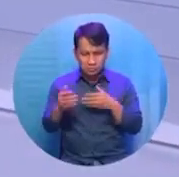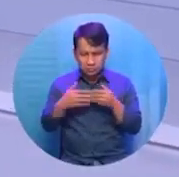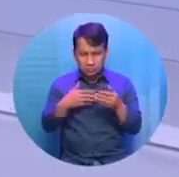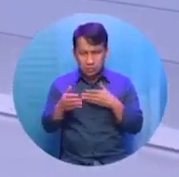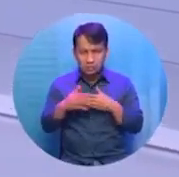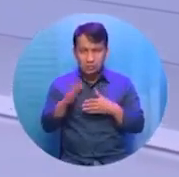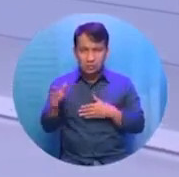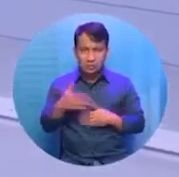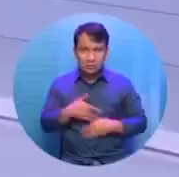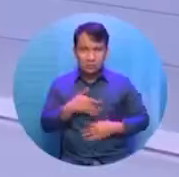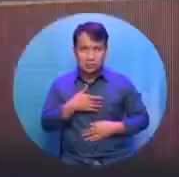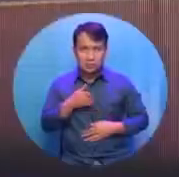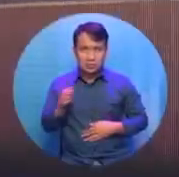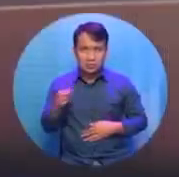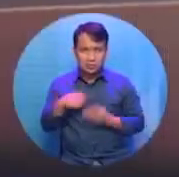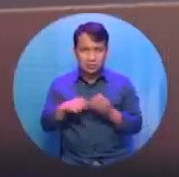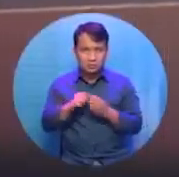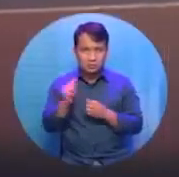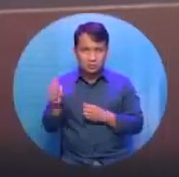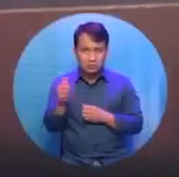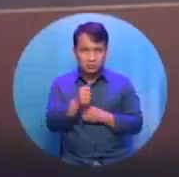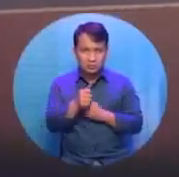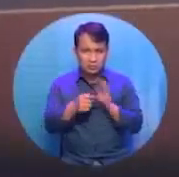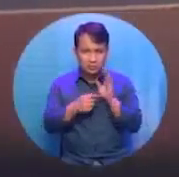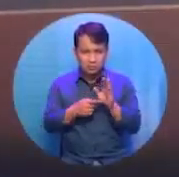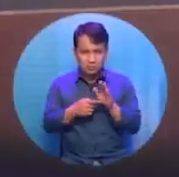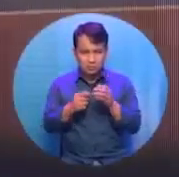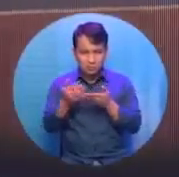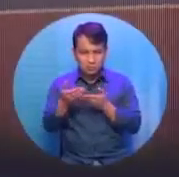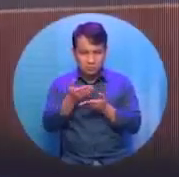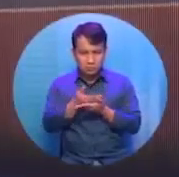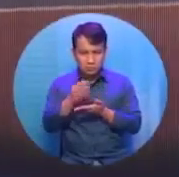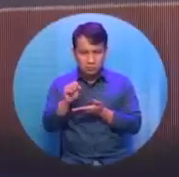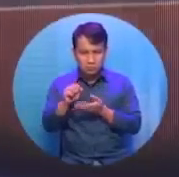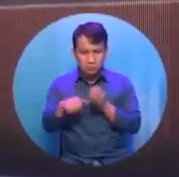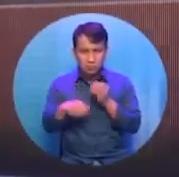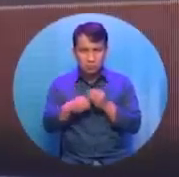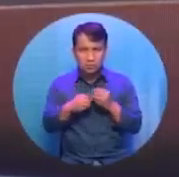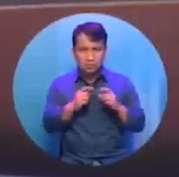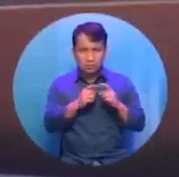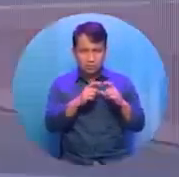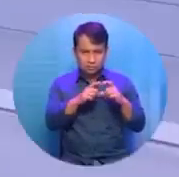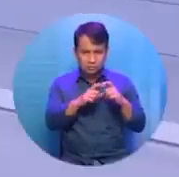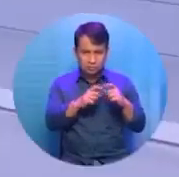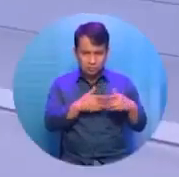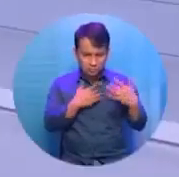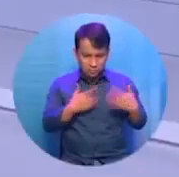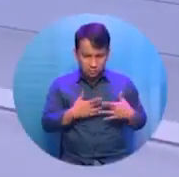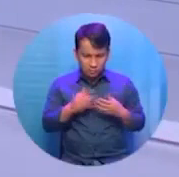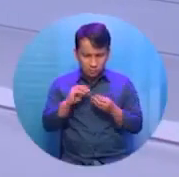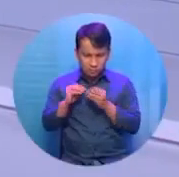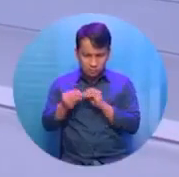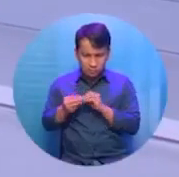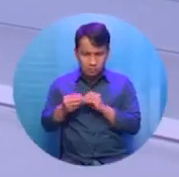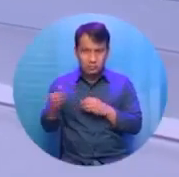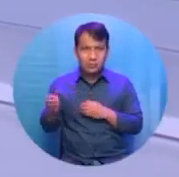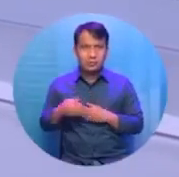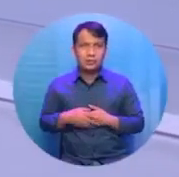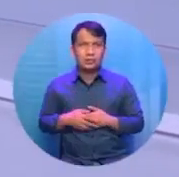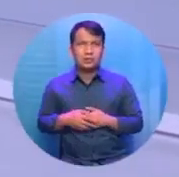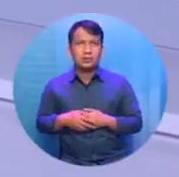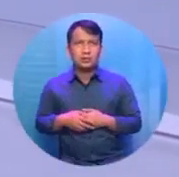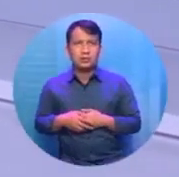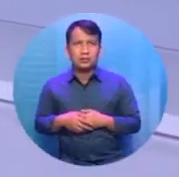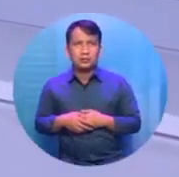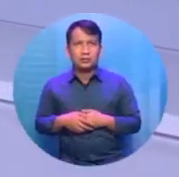yung nasa damdam nila about sa case na pinag-usapan dito. Ngayon, puro heart and numbers. Okay.